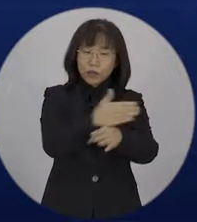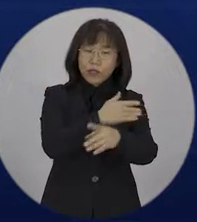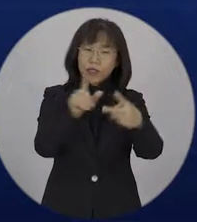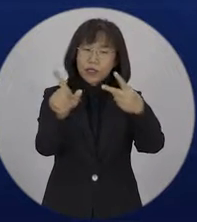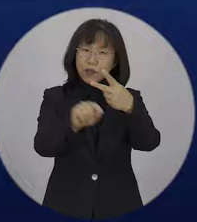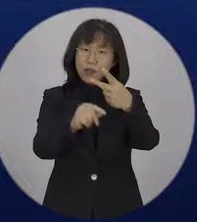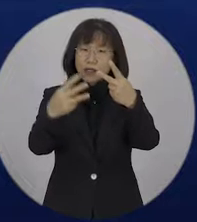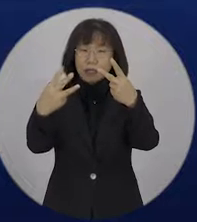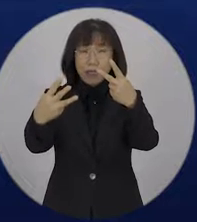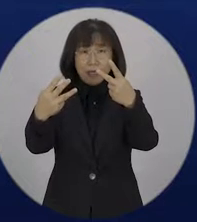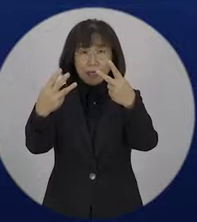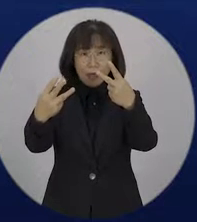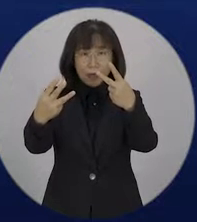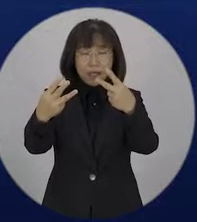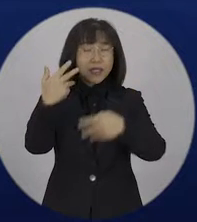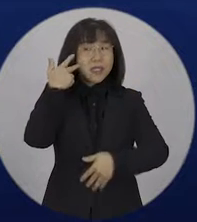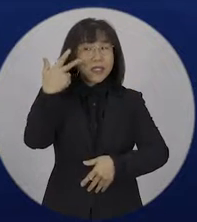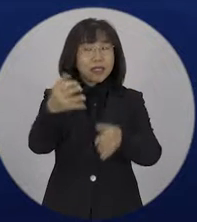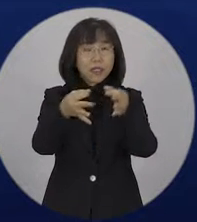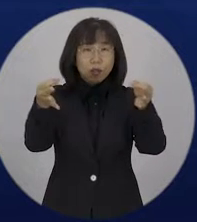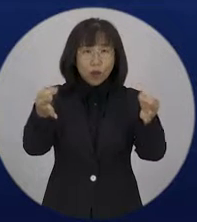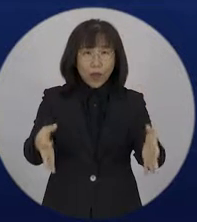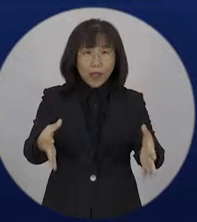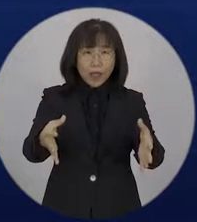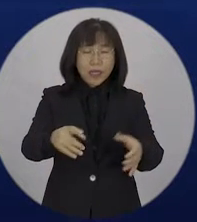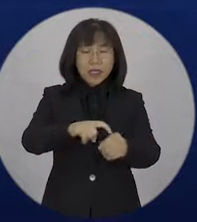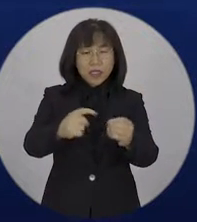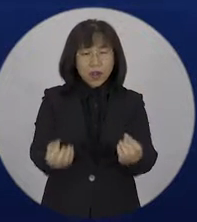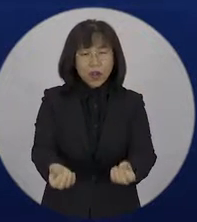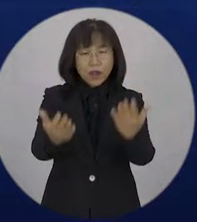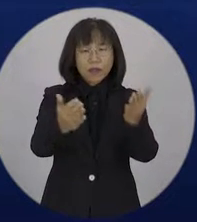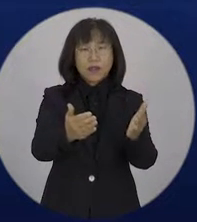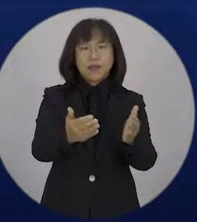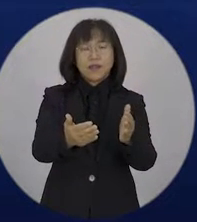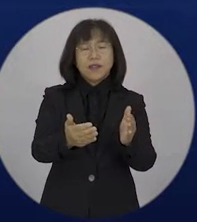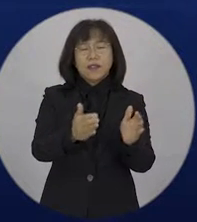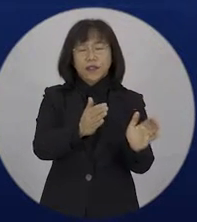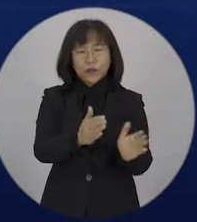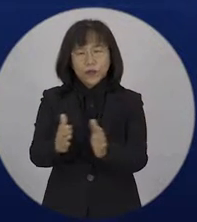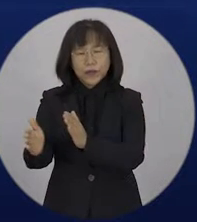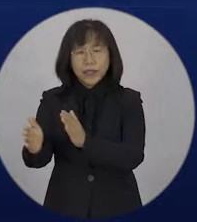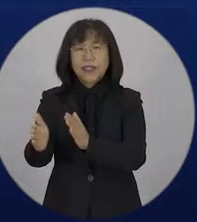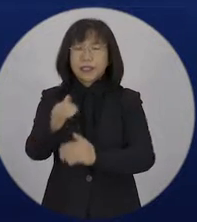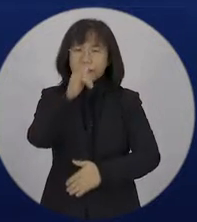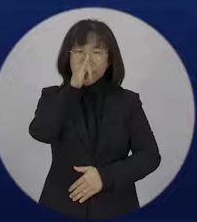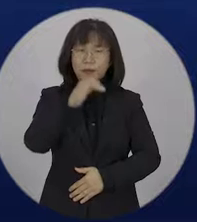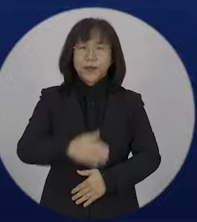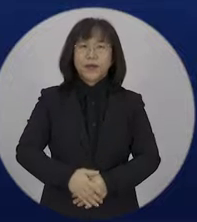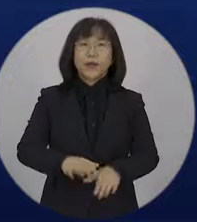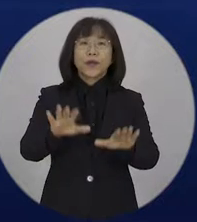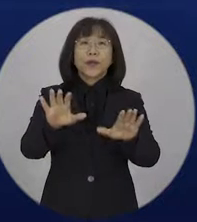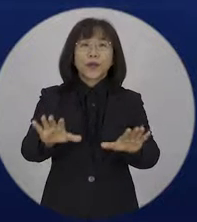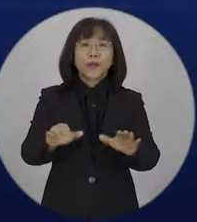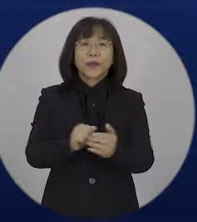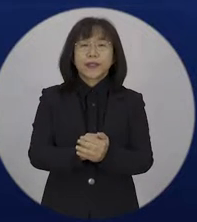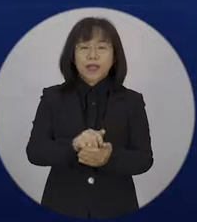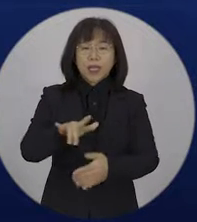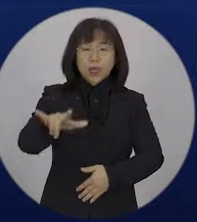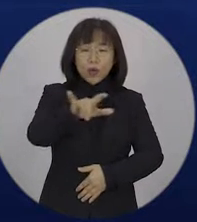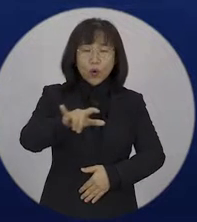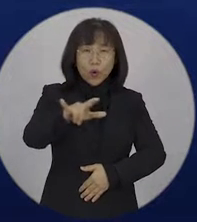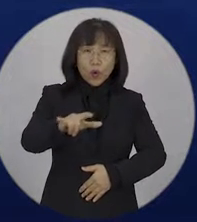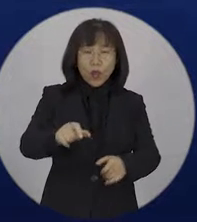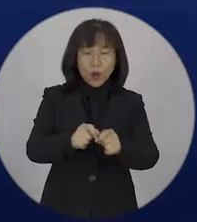3일까지 7일 동안 설날 종합대책 을 시행합니다 특이 강서구는 이번 명절 연 효